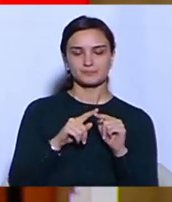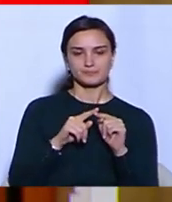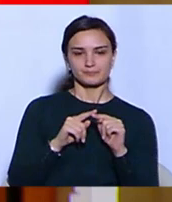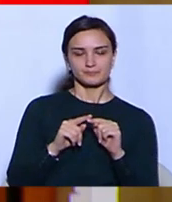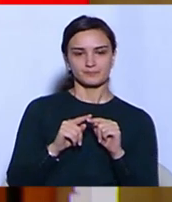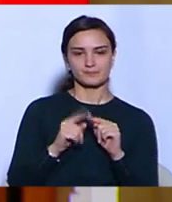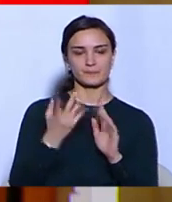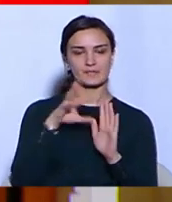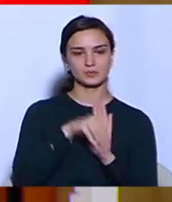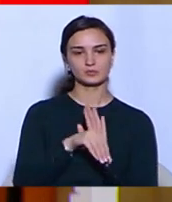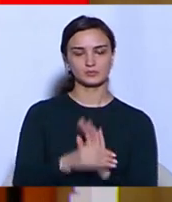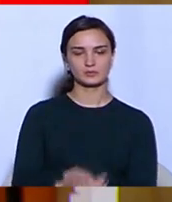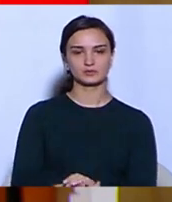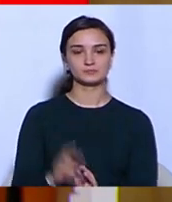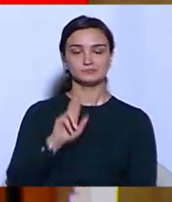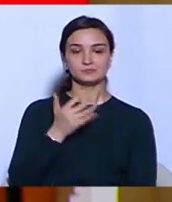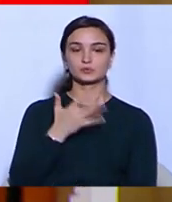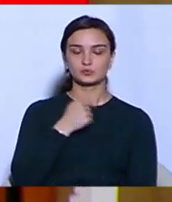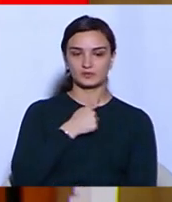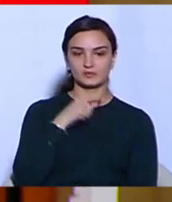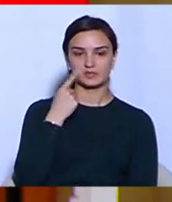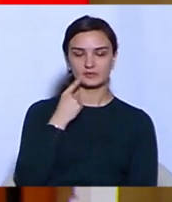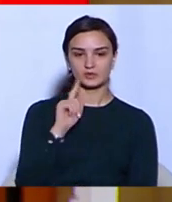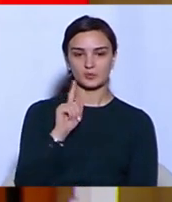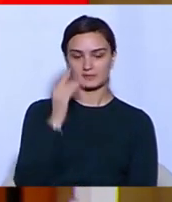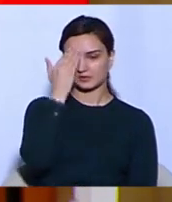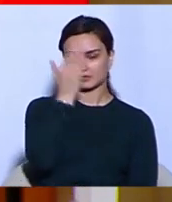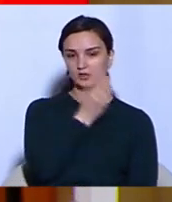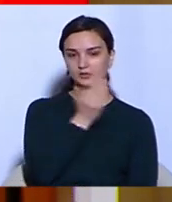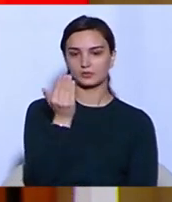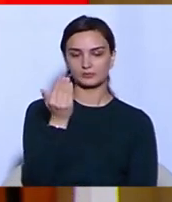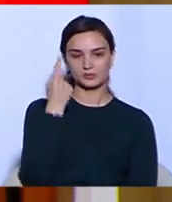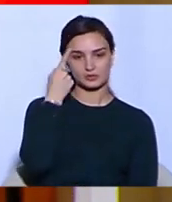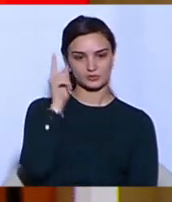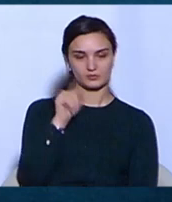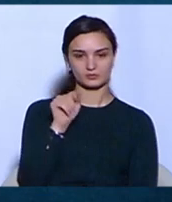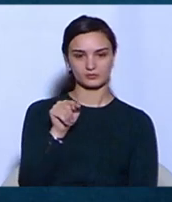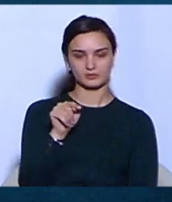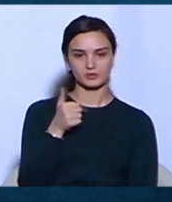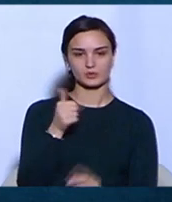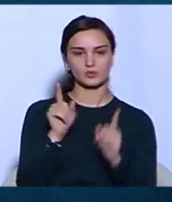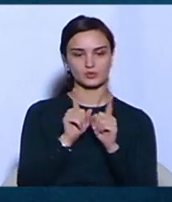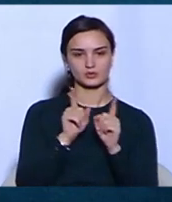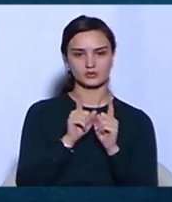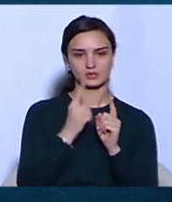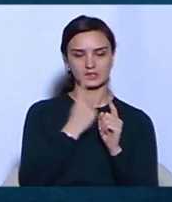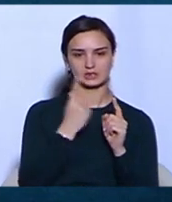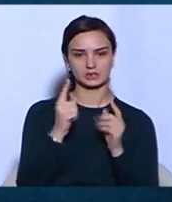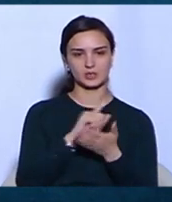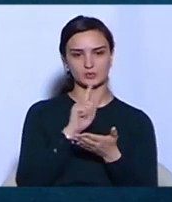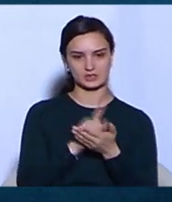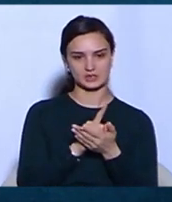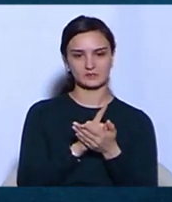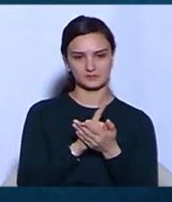სოციალურ ჩართულობას და თუ ჩვენ გავითვალისწინებთ საზოგადოების ცნობადობას როგორც ერთ-ერთ